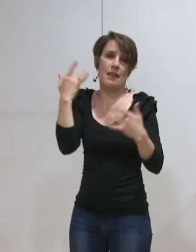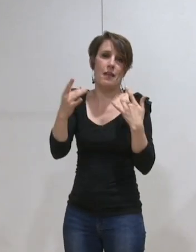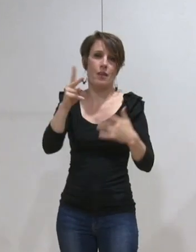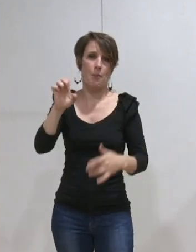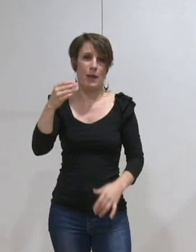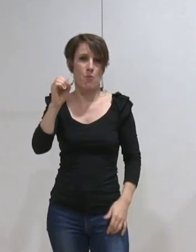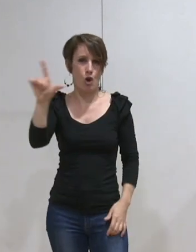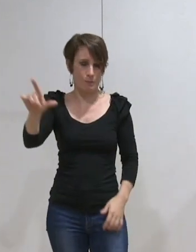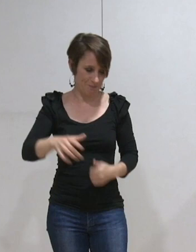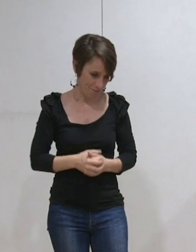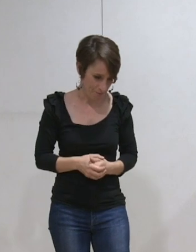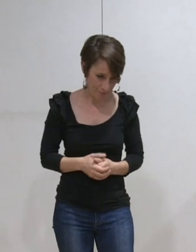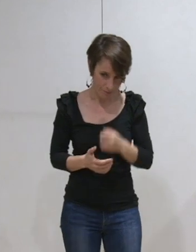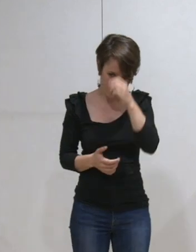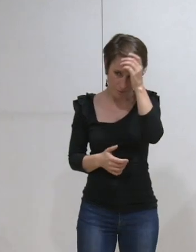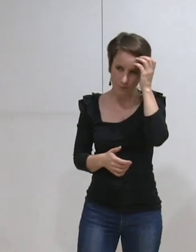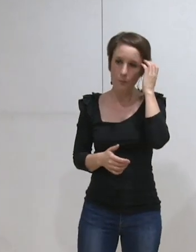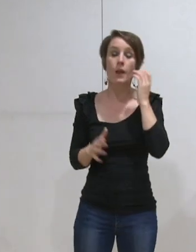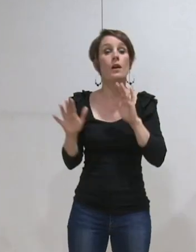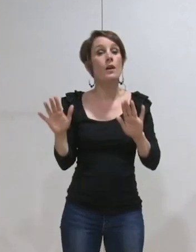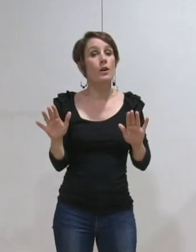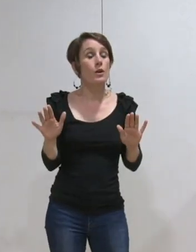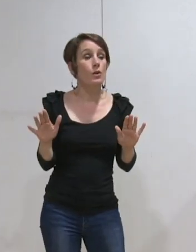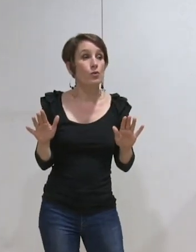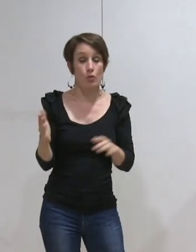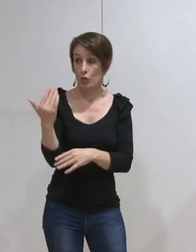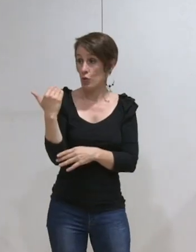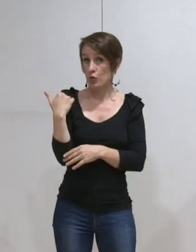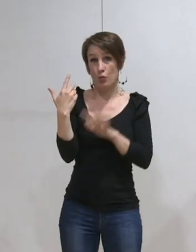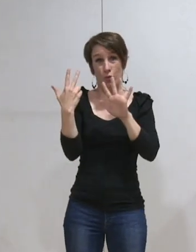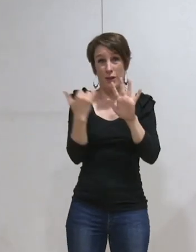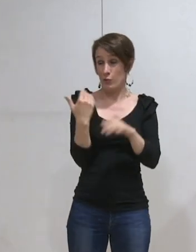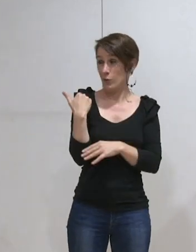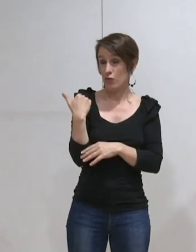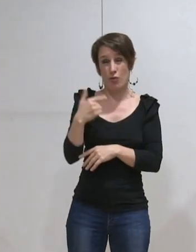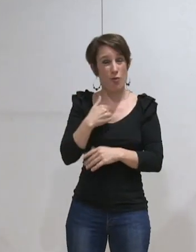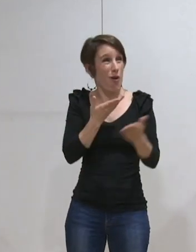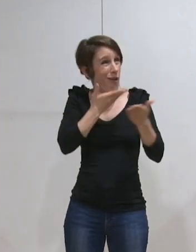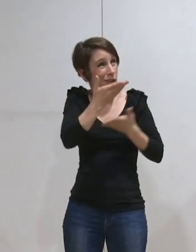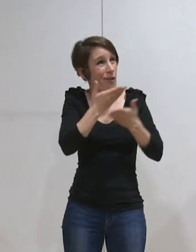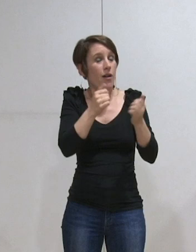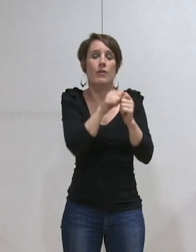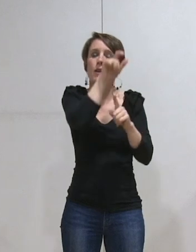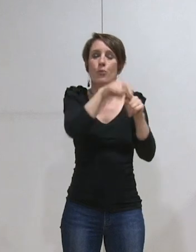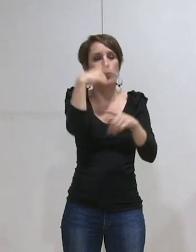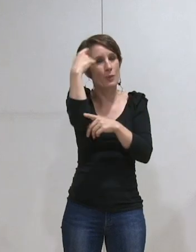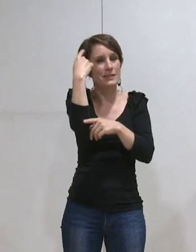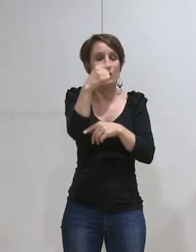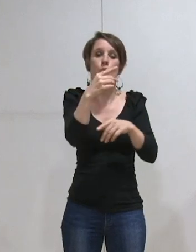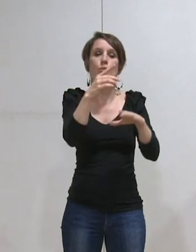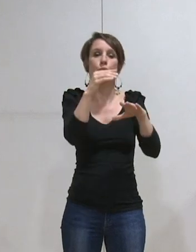après le travail effectué depuis 8 jour de d'échanger avec le président du conseil départemental d'ici la fin de